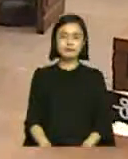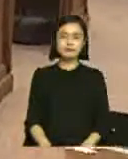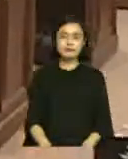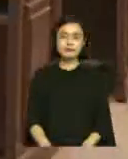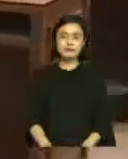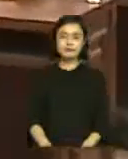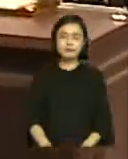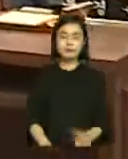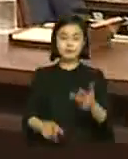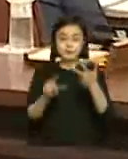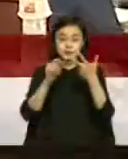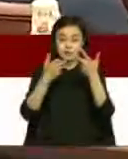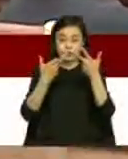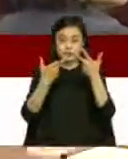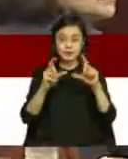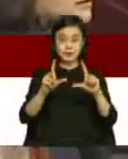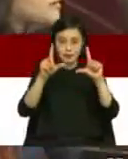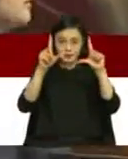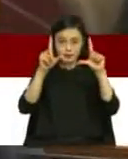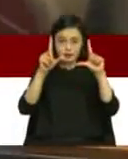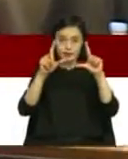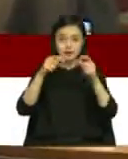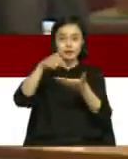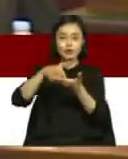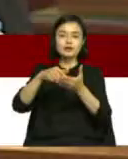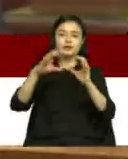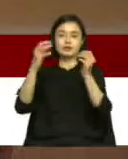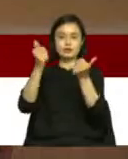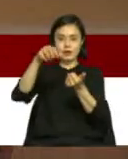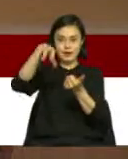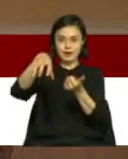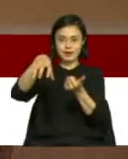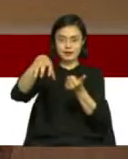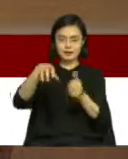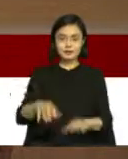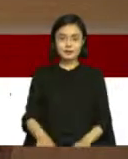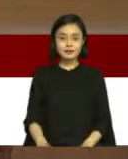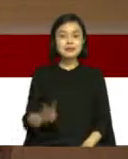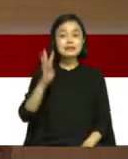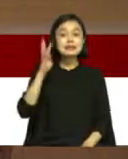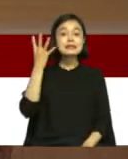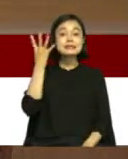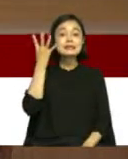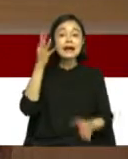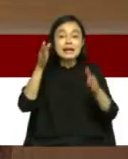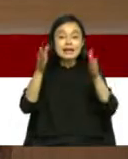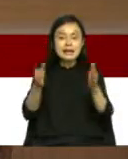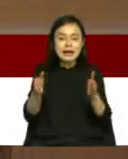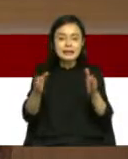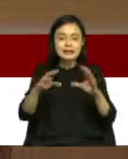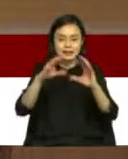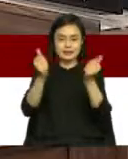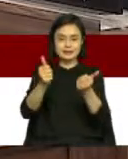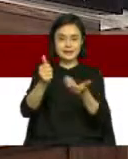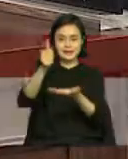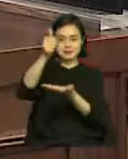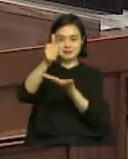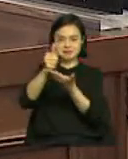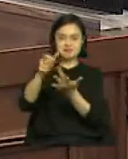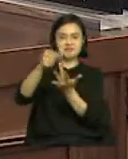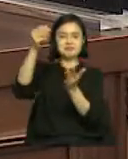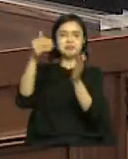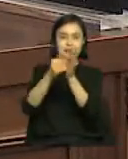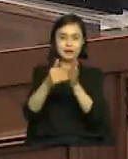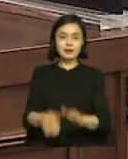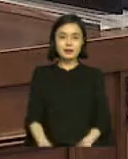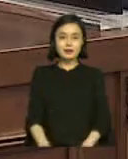지난 18일 광진구의회는 보름간의 갈등을 해소하며 어렵사리 민주당 고양석 의원을 의장으로 뽑았습니다. 그 다음